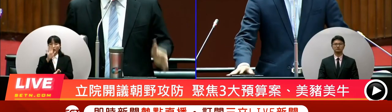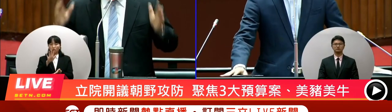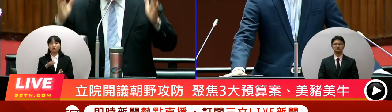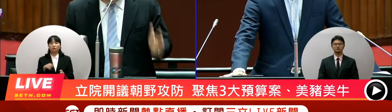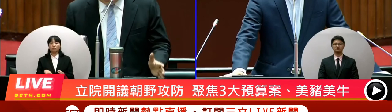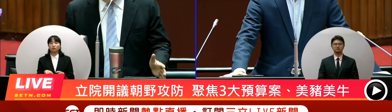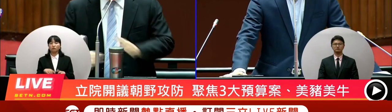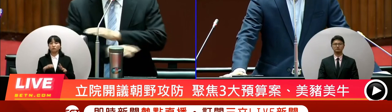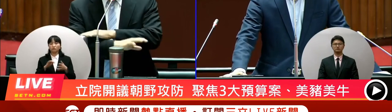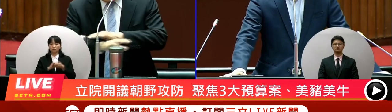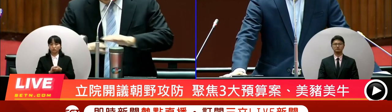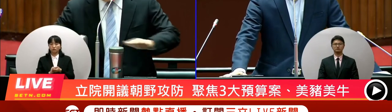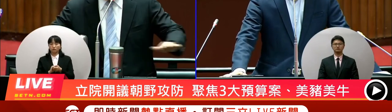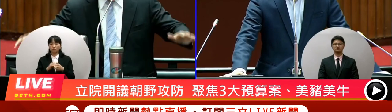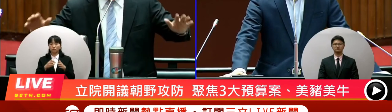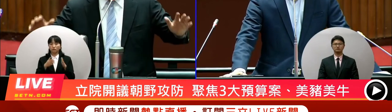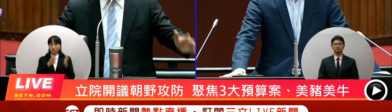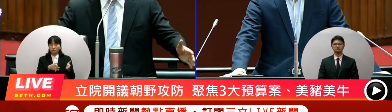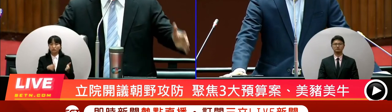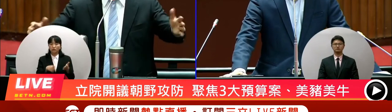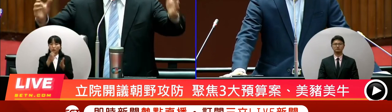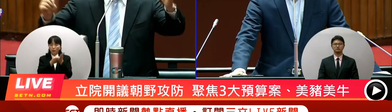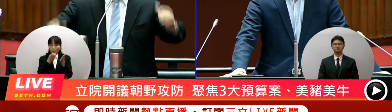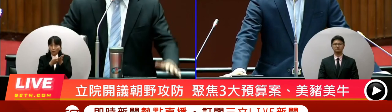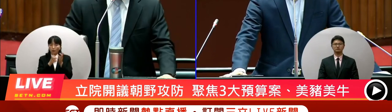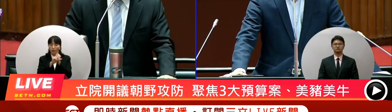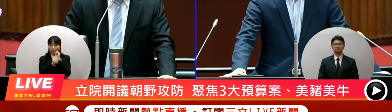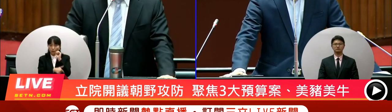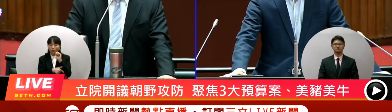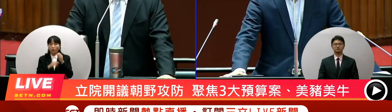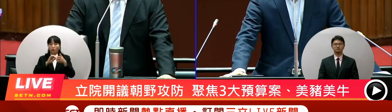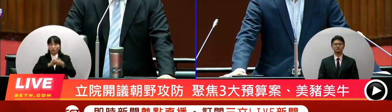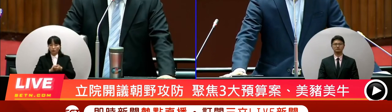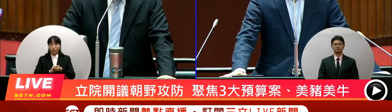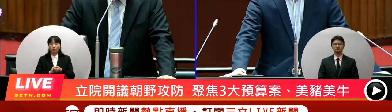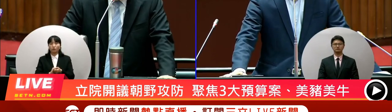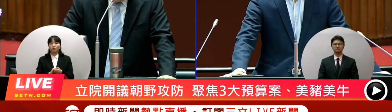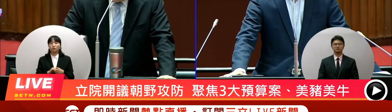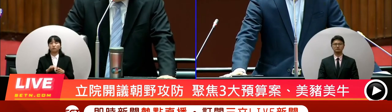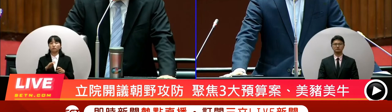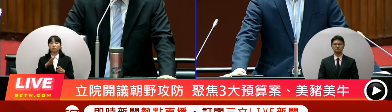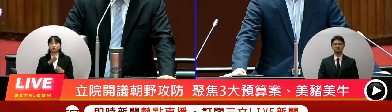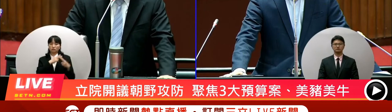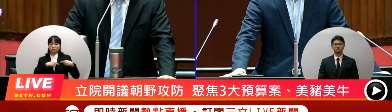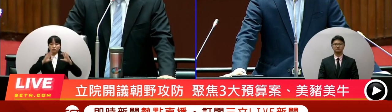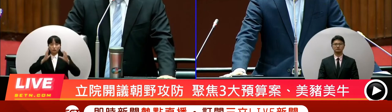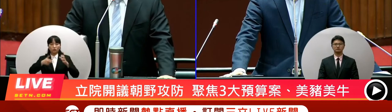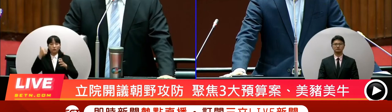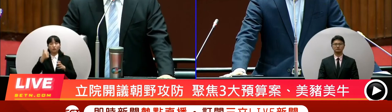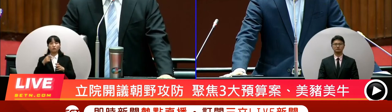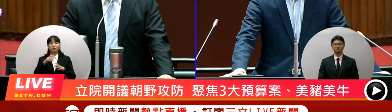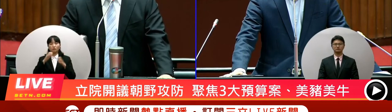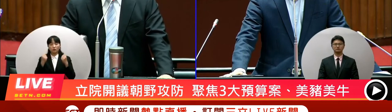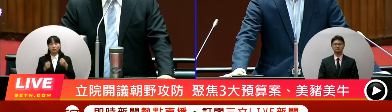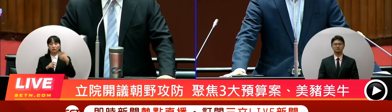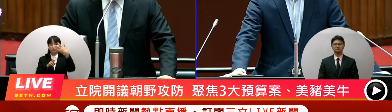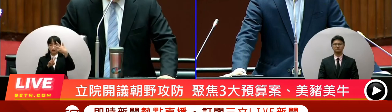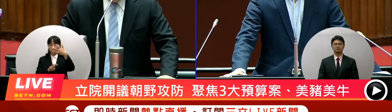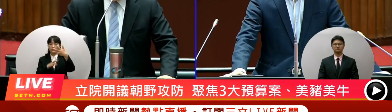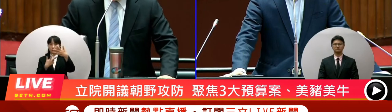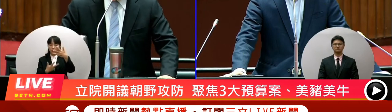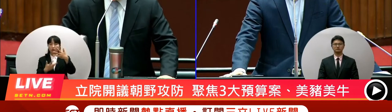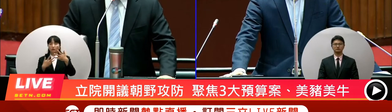们以这样子更严格的方式来订定，所以我们也蔡总统诚意的8月28号